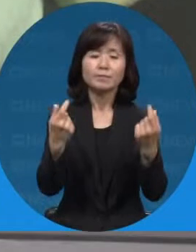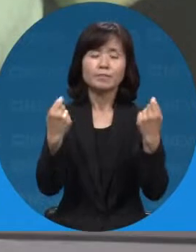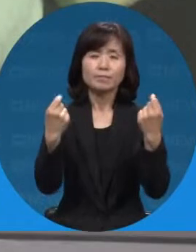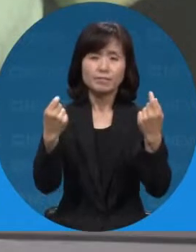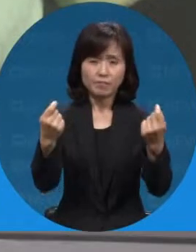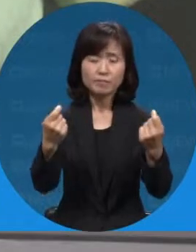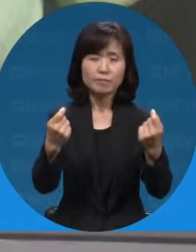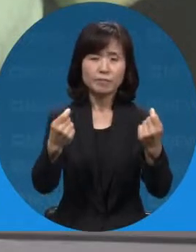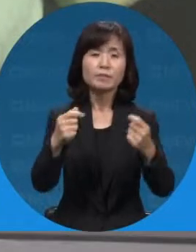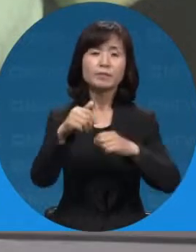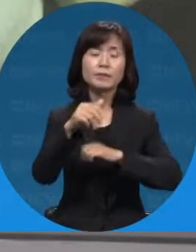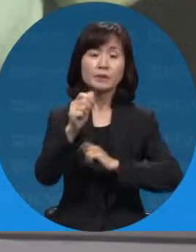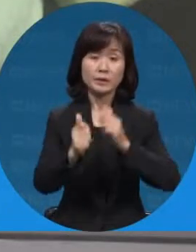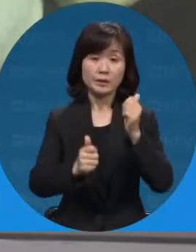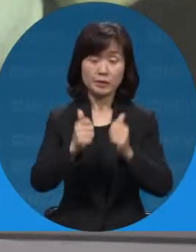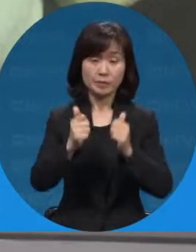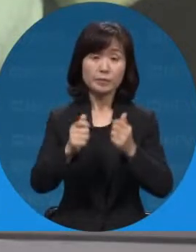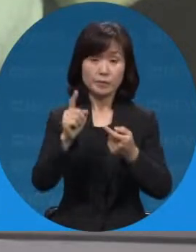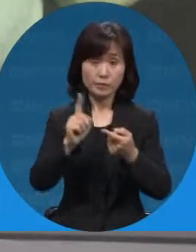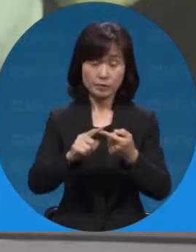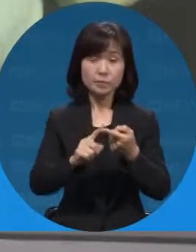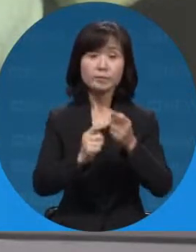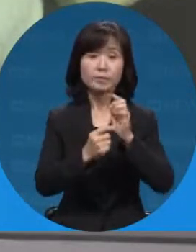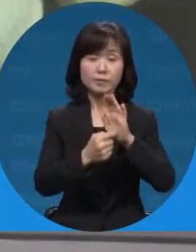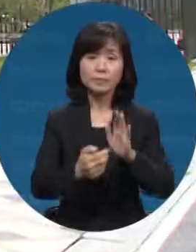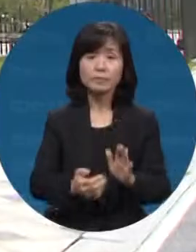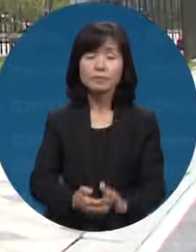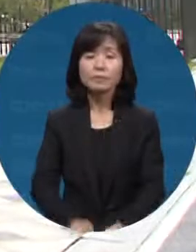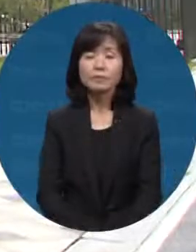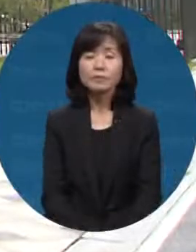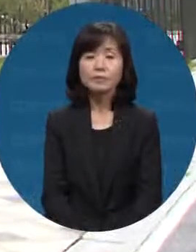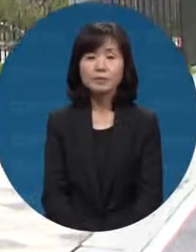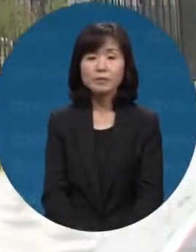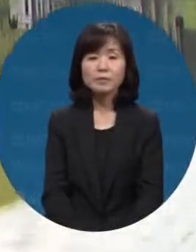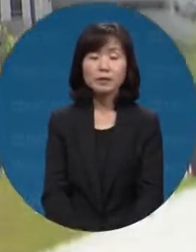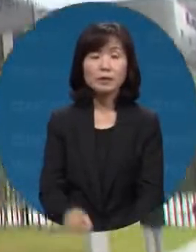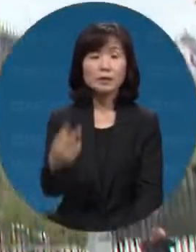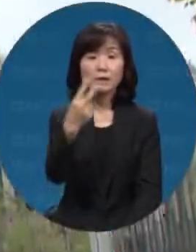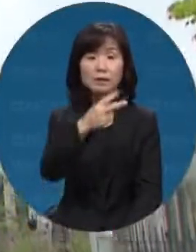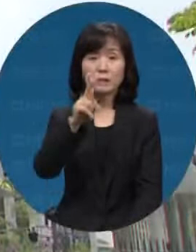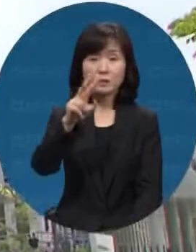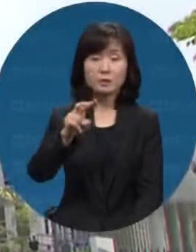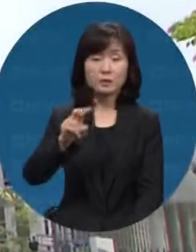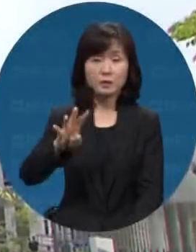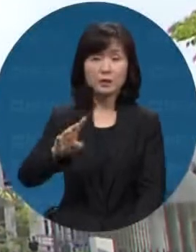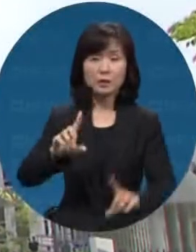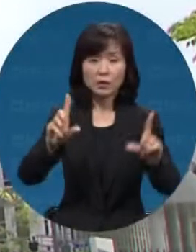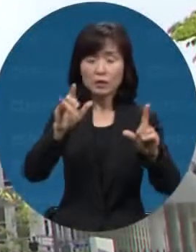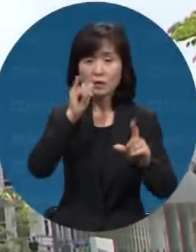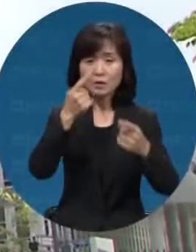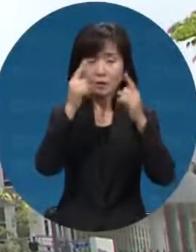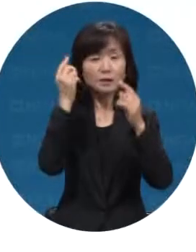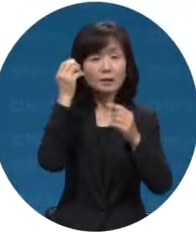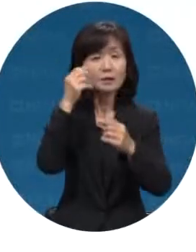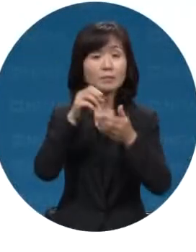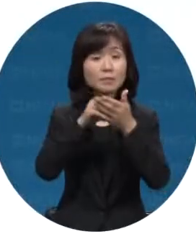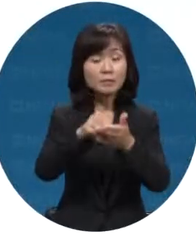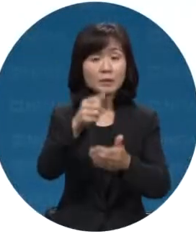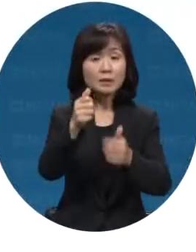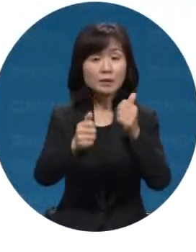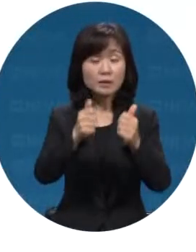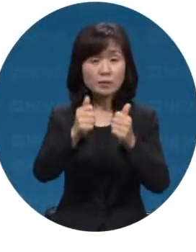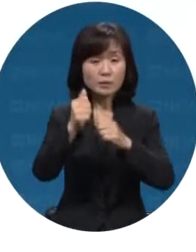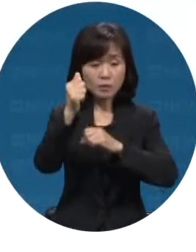유지한다는 기조 입니다 바꿔주기 잡니다 2014년에 치러지는 대학입학전형 기본사항